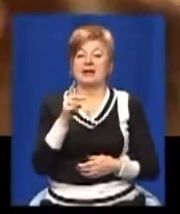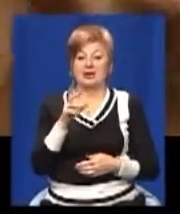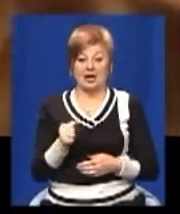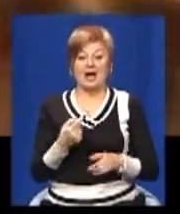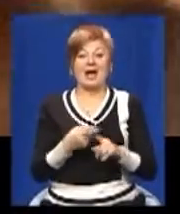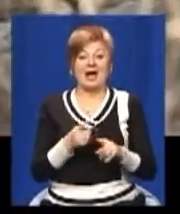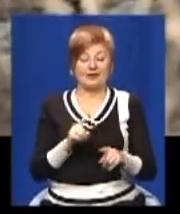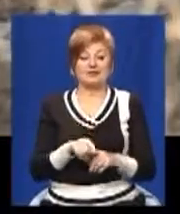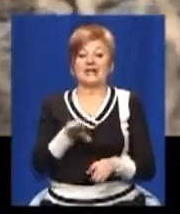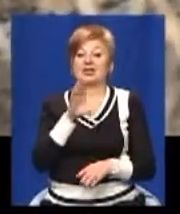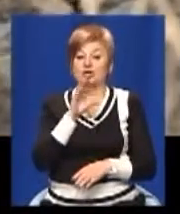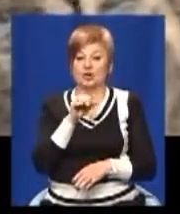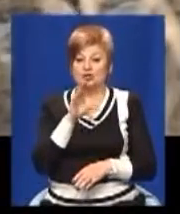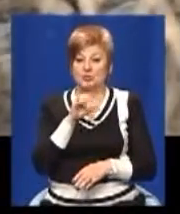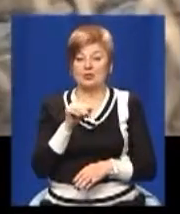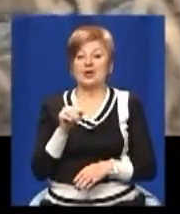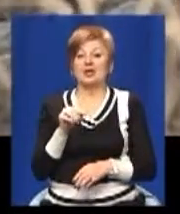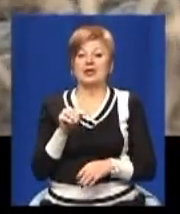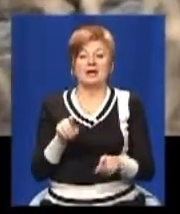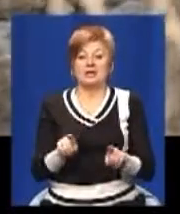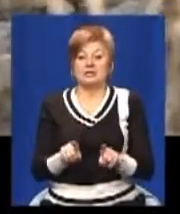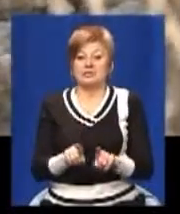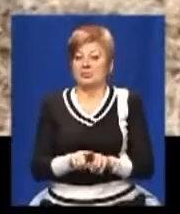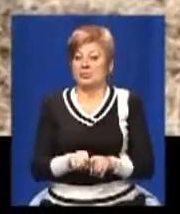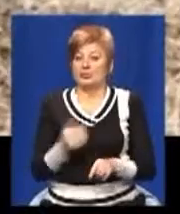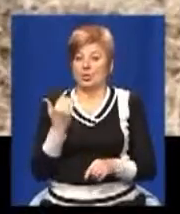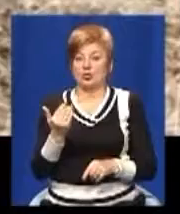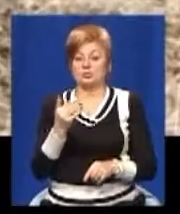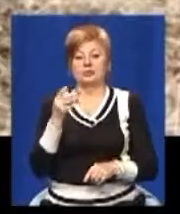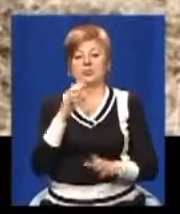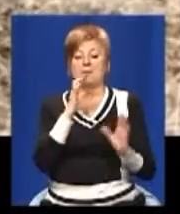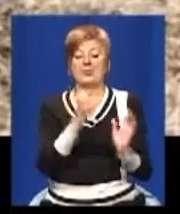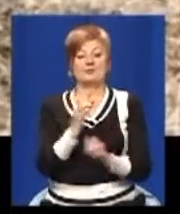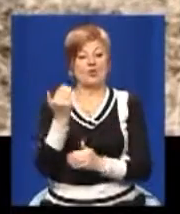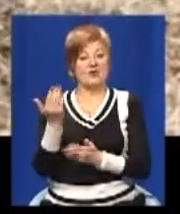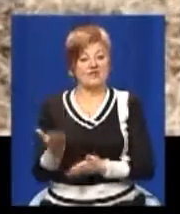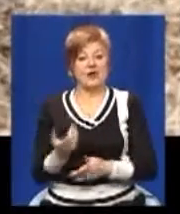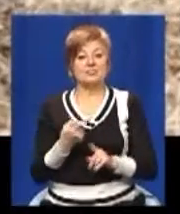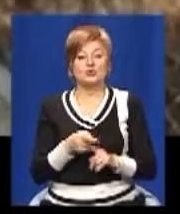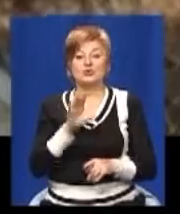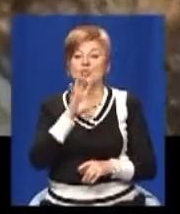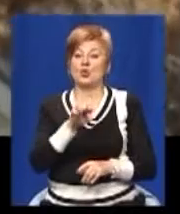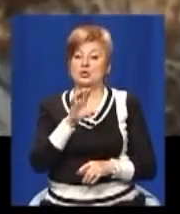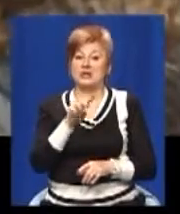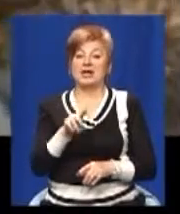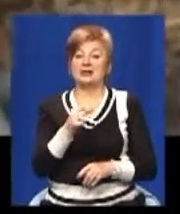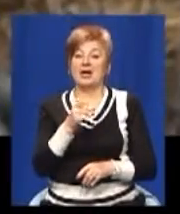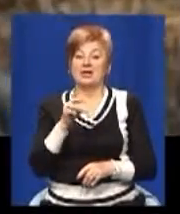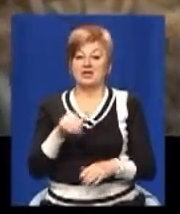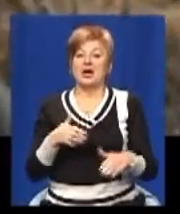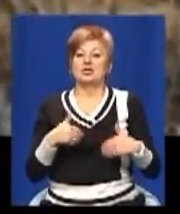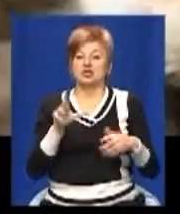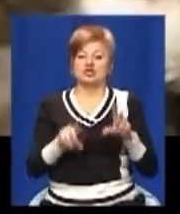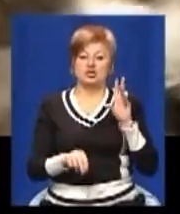цією породою песиків, то вам здаватиметься, ніби це вони про вас піклуються. Тому що лайки, напевно, вважають